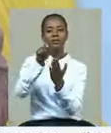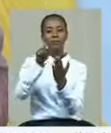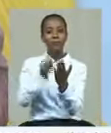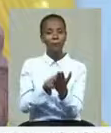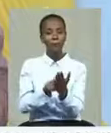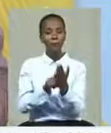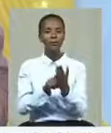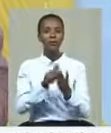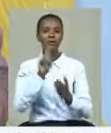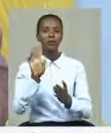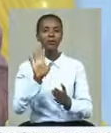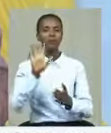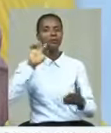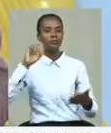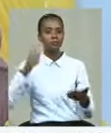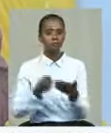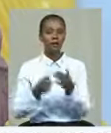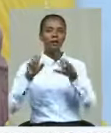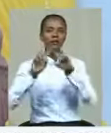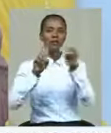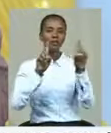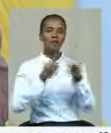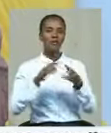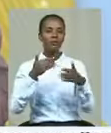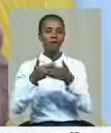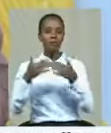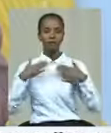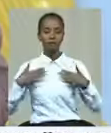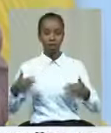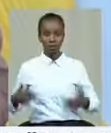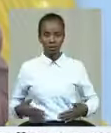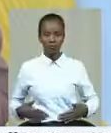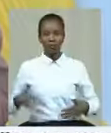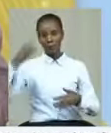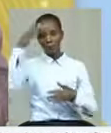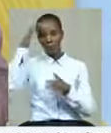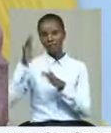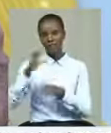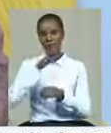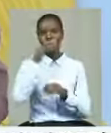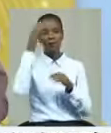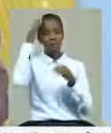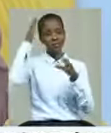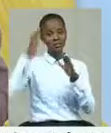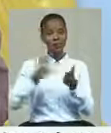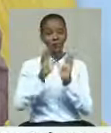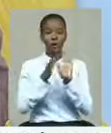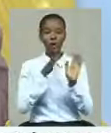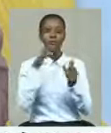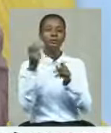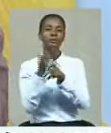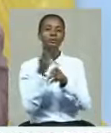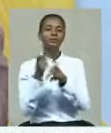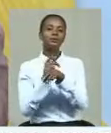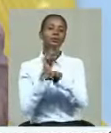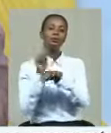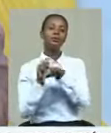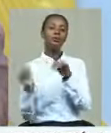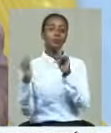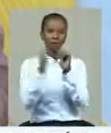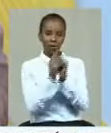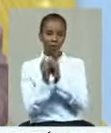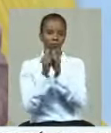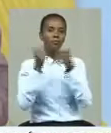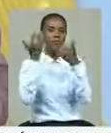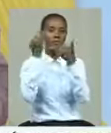ተጠቃሚነቱን እንዲያረጋግጥ ከተለያዩ የባለድርሻ አካላት መንግስታዊና መንግስታዊ ካልሆኑ ድርጅቶችና ተቋማት ጋር